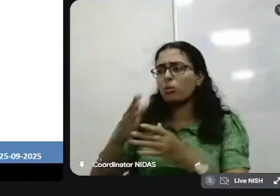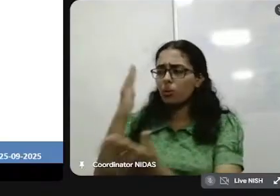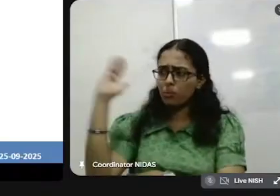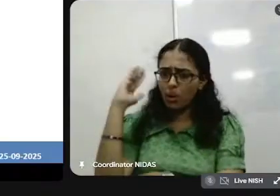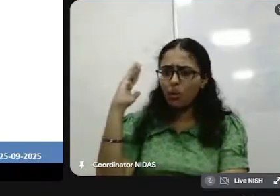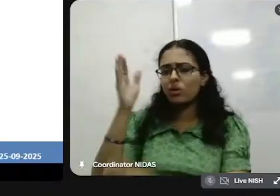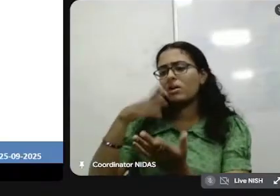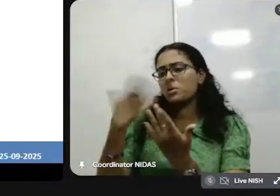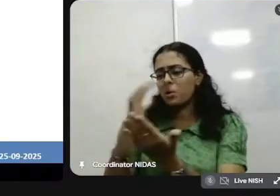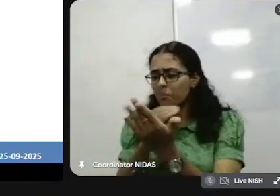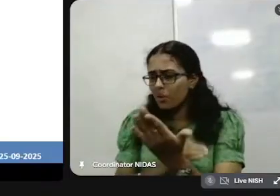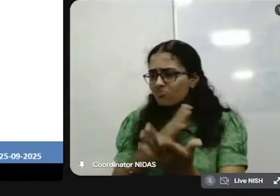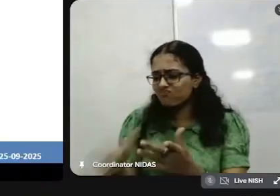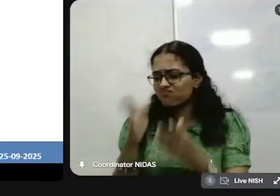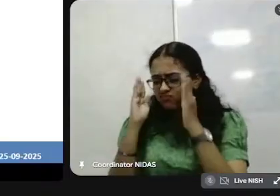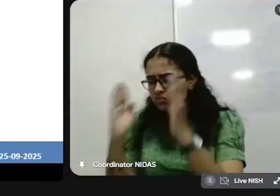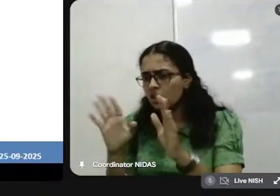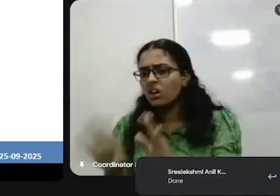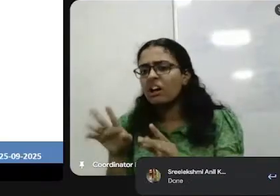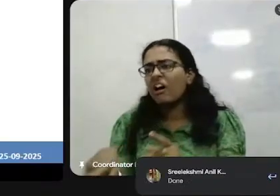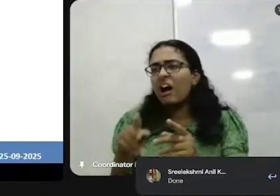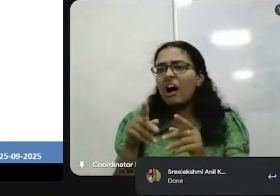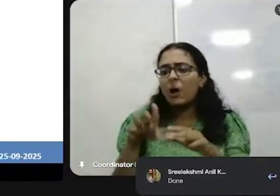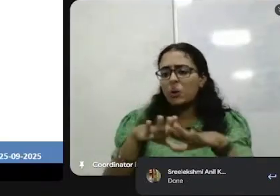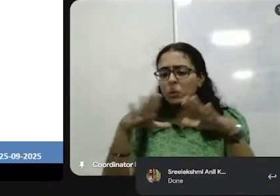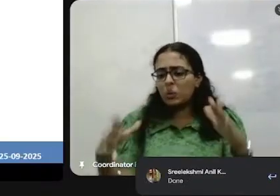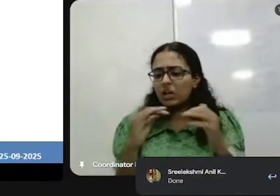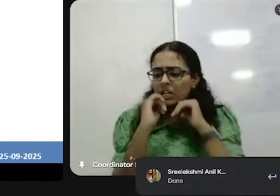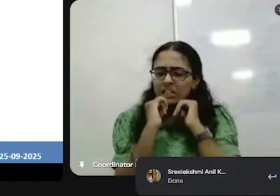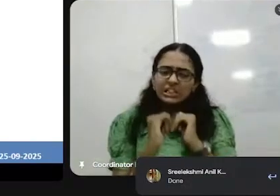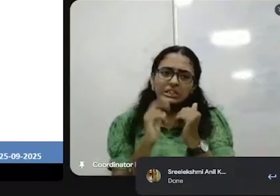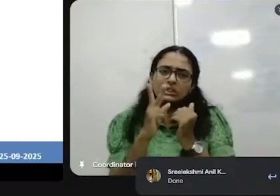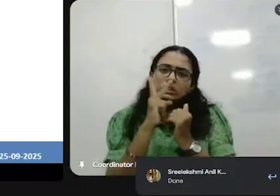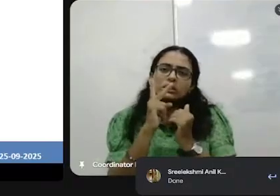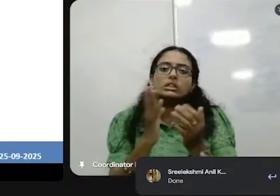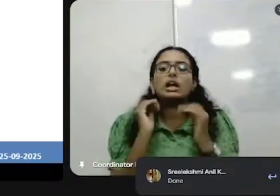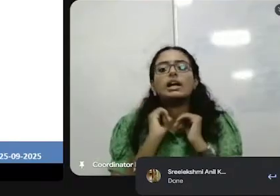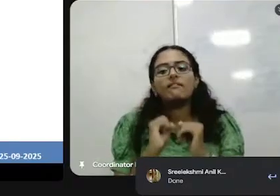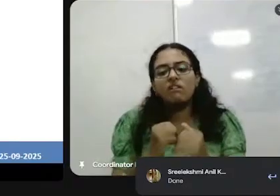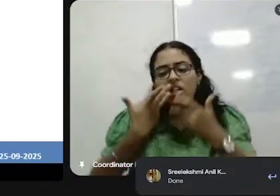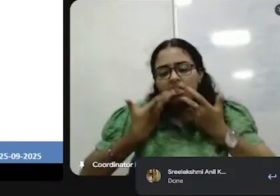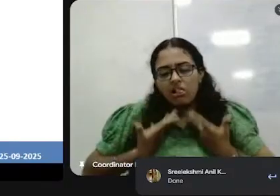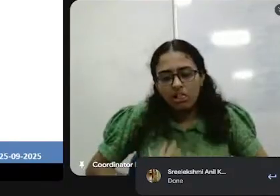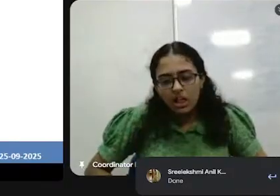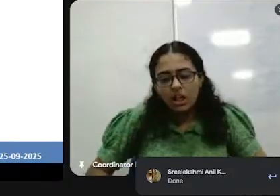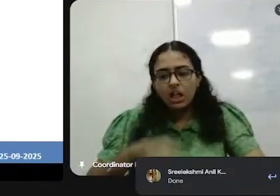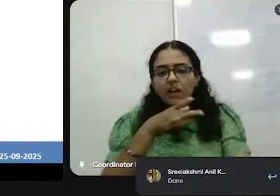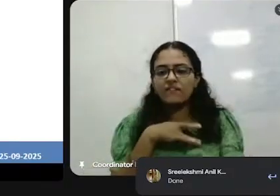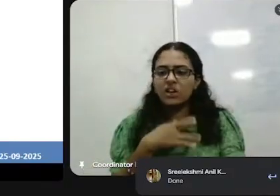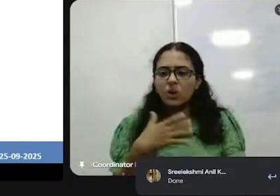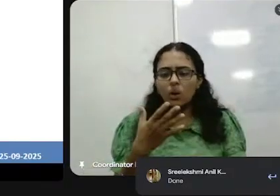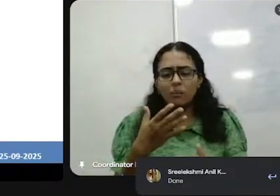ചെയ്തുകൊണ്ടിരിക്കുമ്പോൾ അവർക്ക് അത്രയും നേരം അതിൽ ഇരുന്ന് പെട്ടെന്ന് തന്നെ അവർ ടയേർഡ് ആവുന്ന അവസ്ഥയാണ് ഇത്. ഓക്കെ. അപ്പൊ ഒരു മാക്സിമം